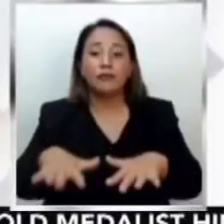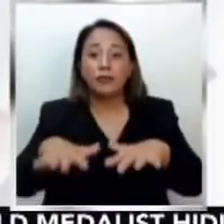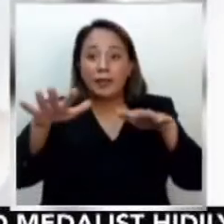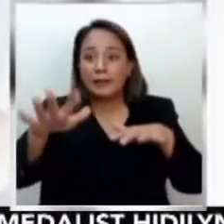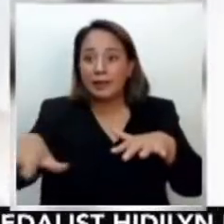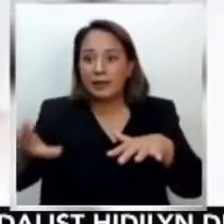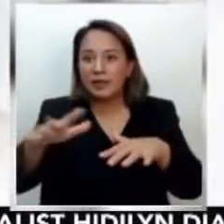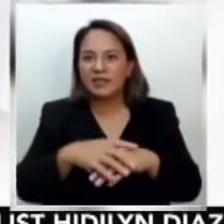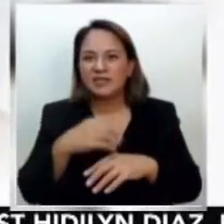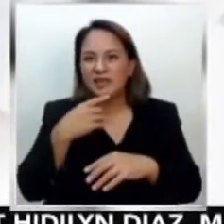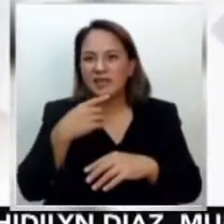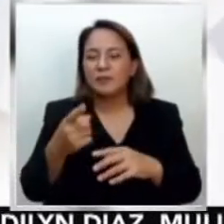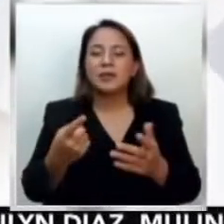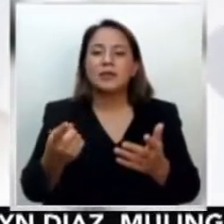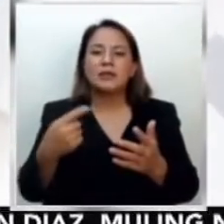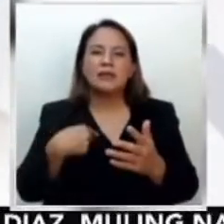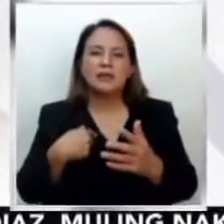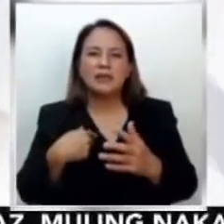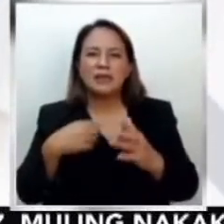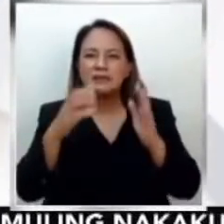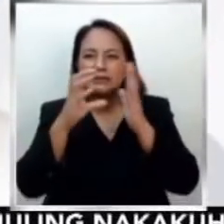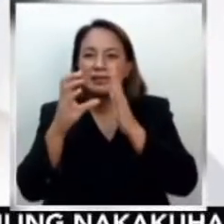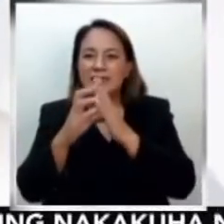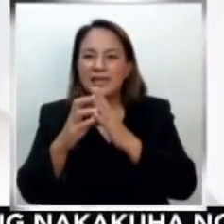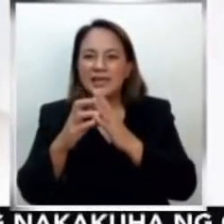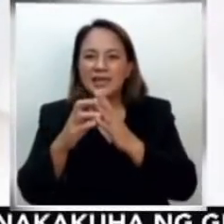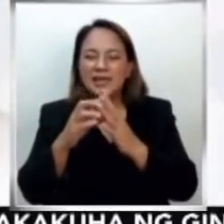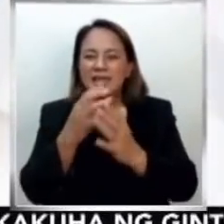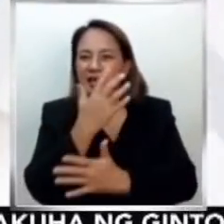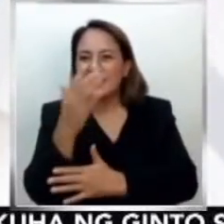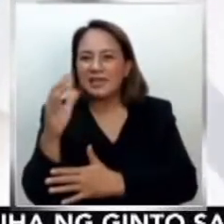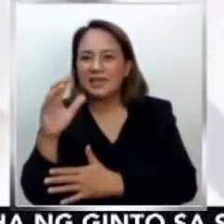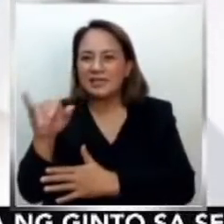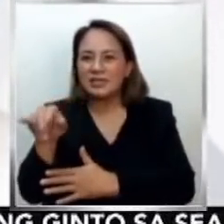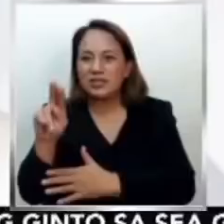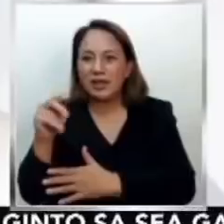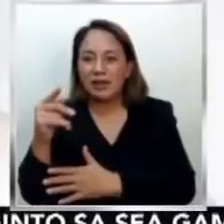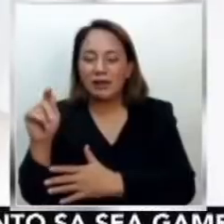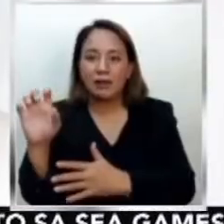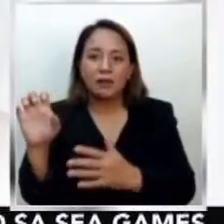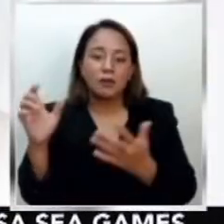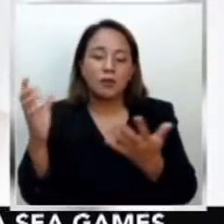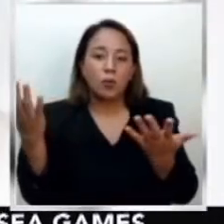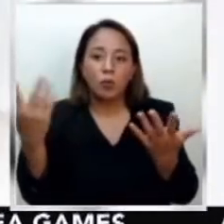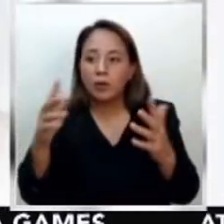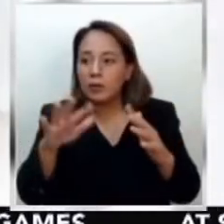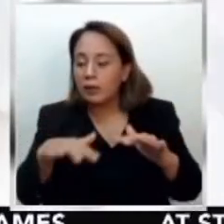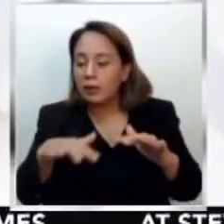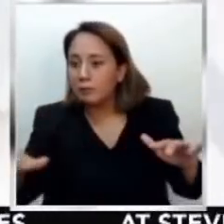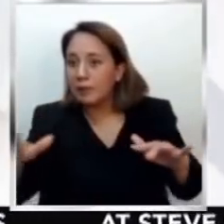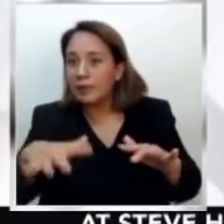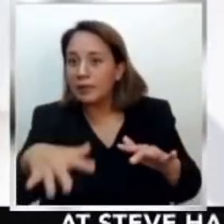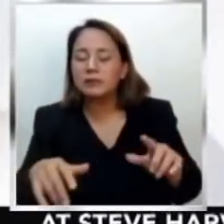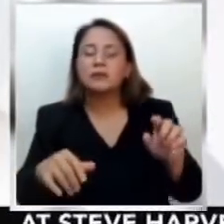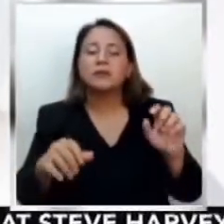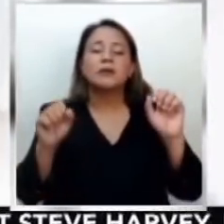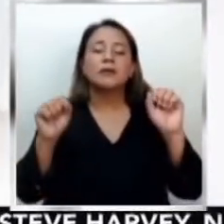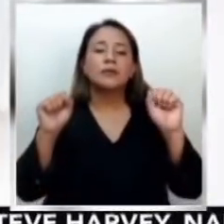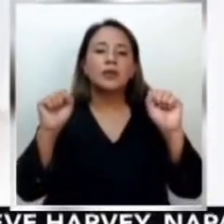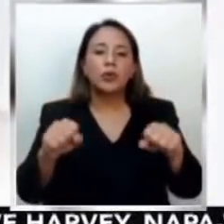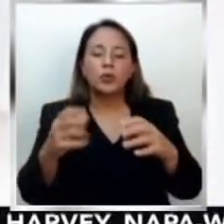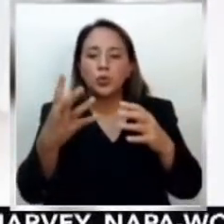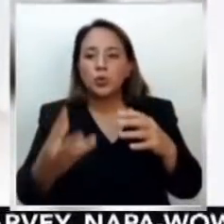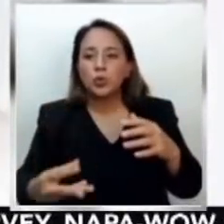jungle, wala na po masyadong space or lupa na pwedeng sumipsip nitong mga tubig